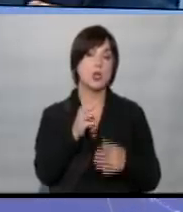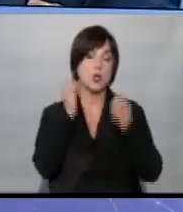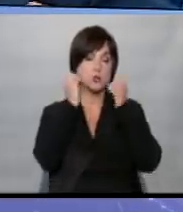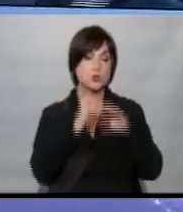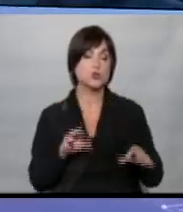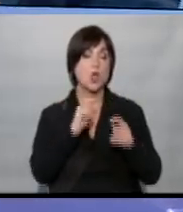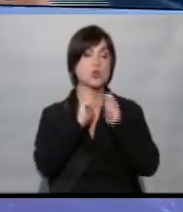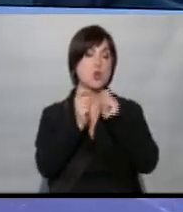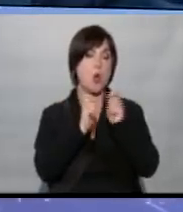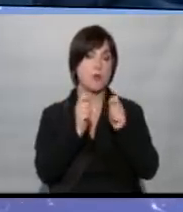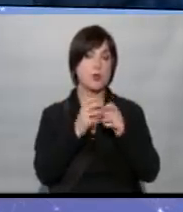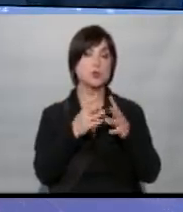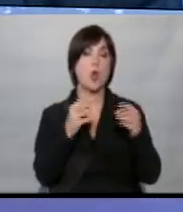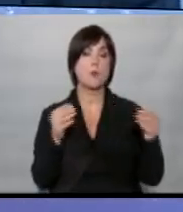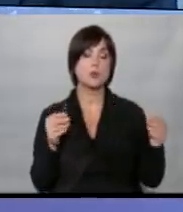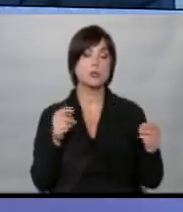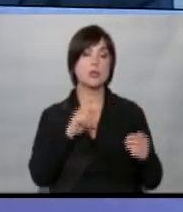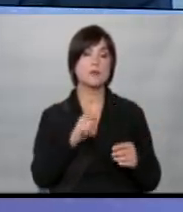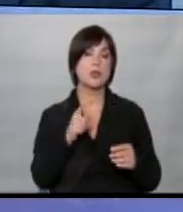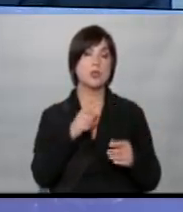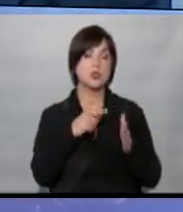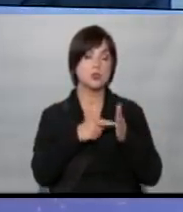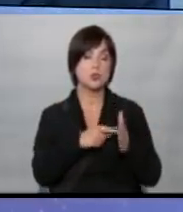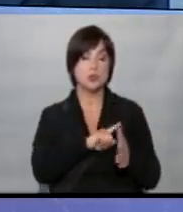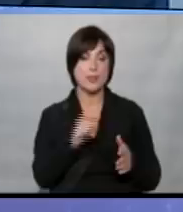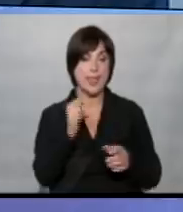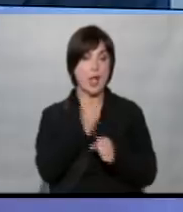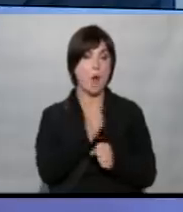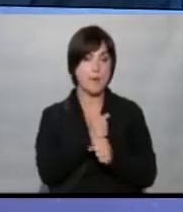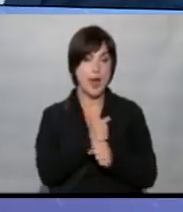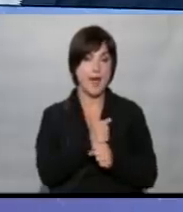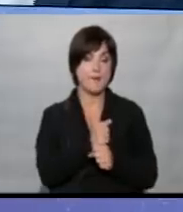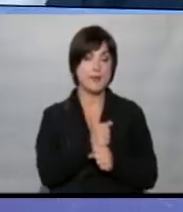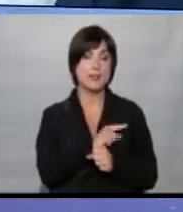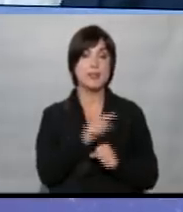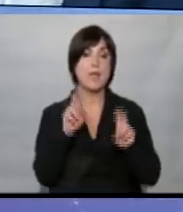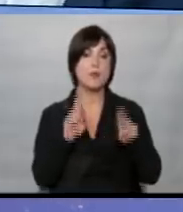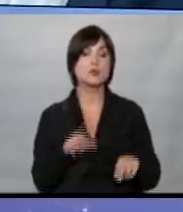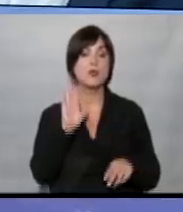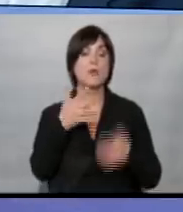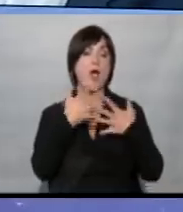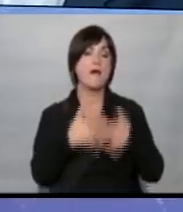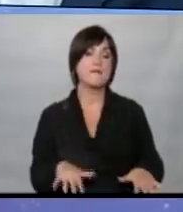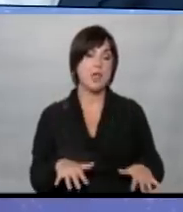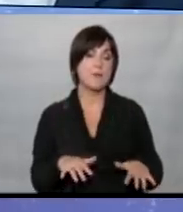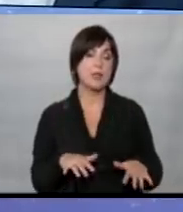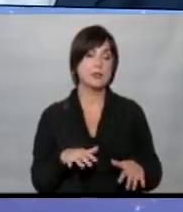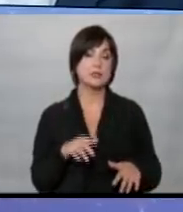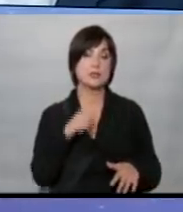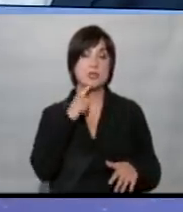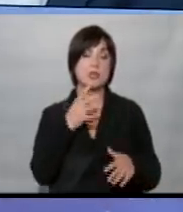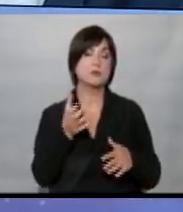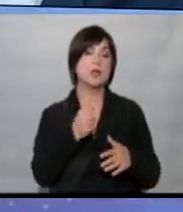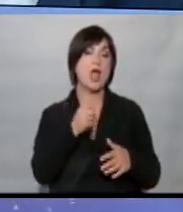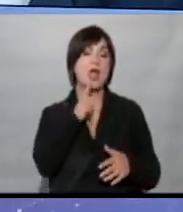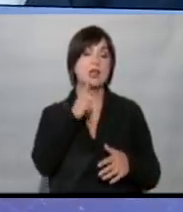сруши договорот со мнозинство, но самиот факт што тоа не го прави, не можете вие по автоматизм да ги